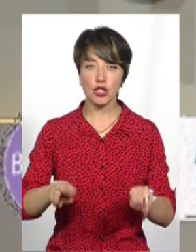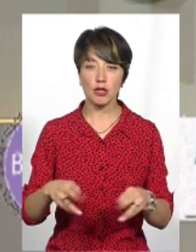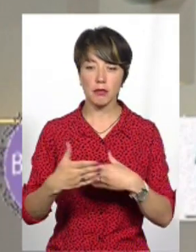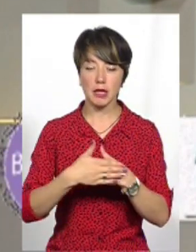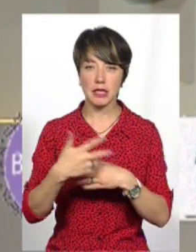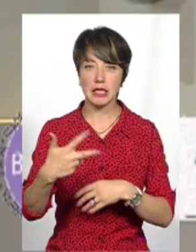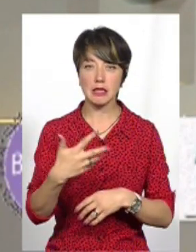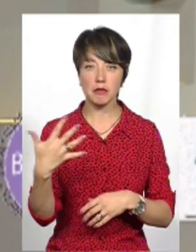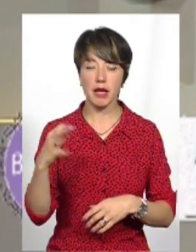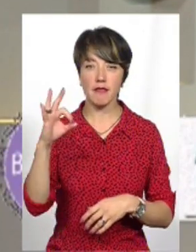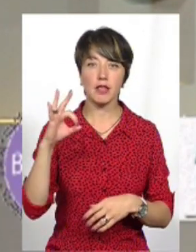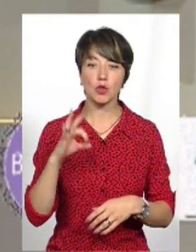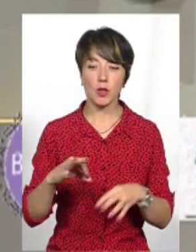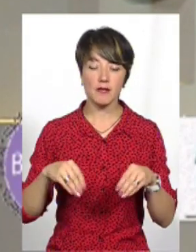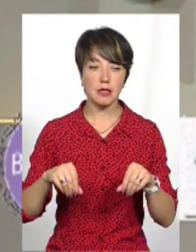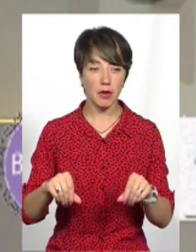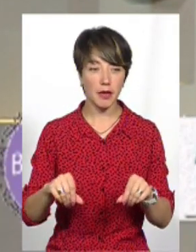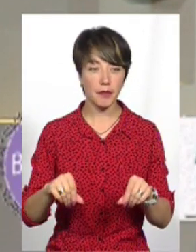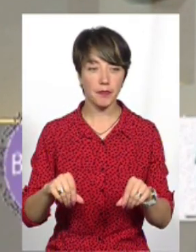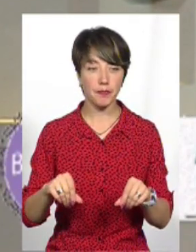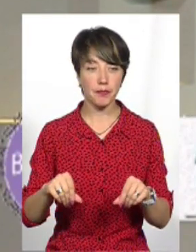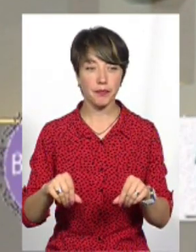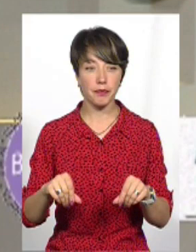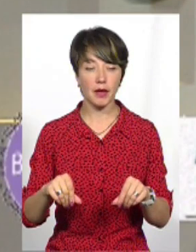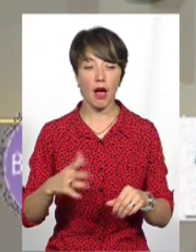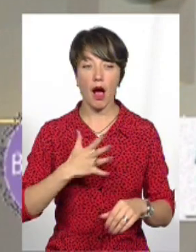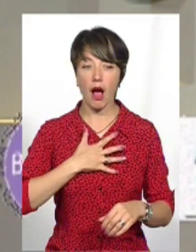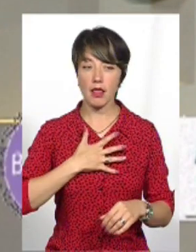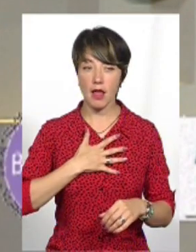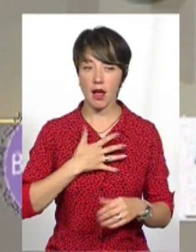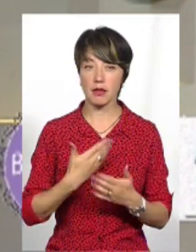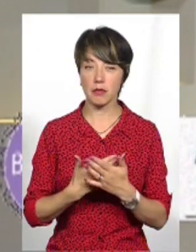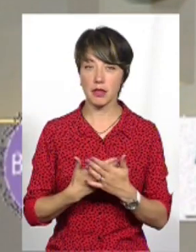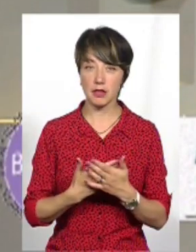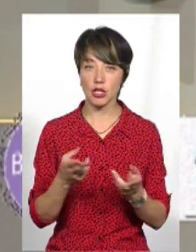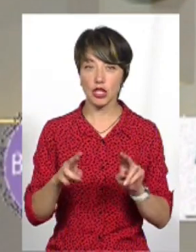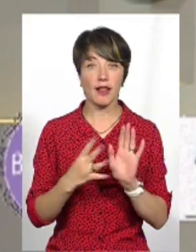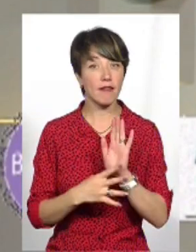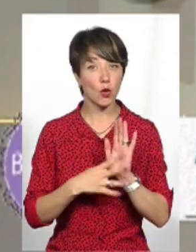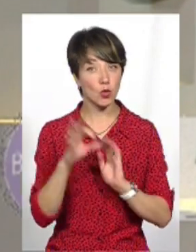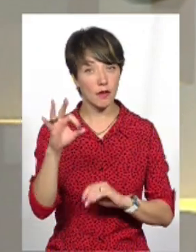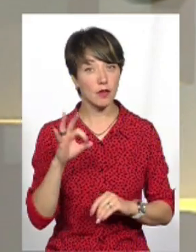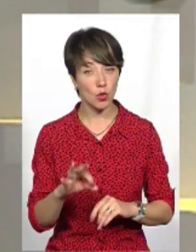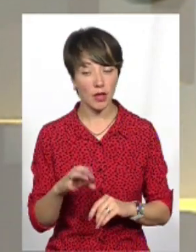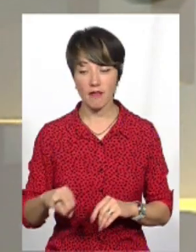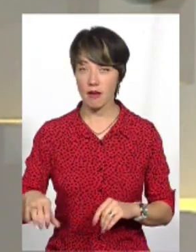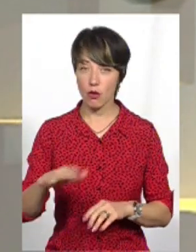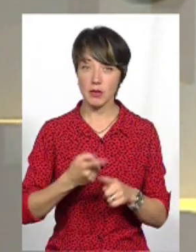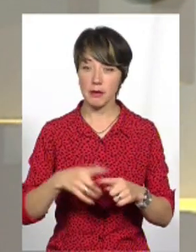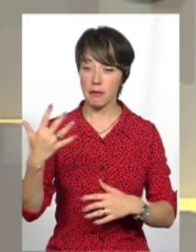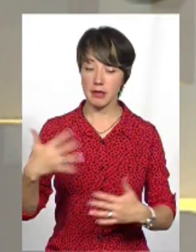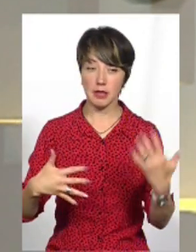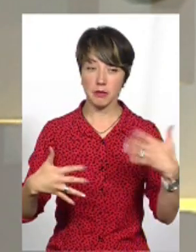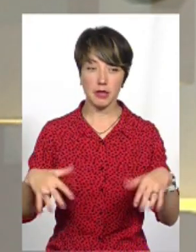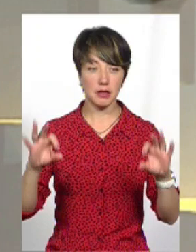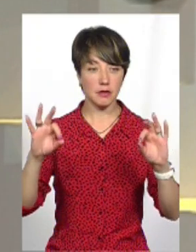залишилось близько 35% землі. Ну, скажімо, в Канаді, аграрна країна, залишилось 90%. В Європі це 50